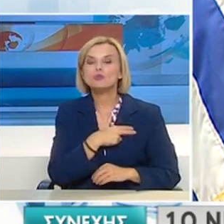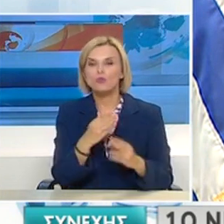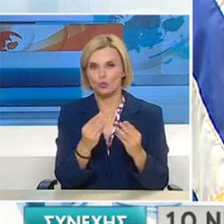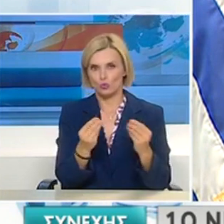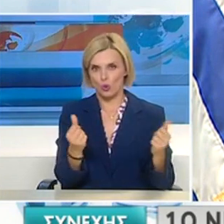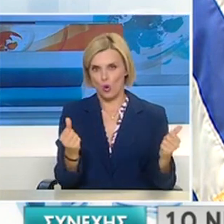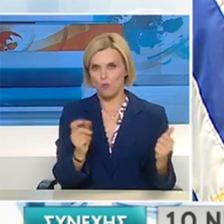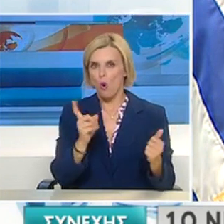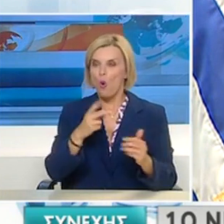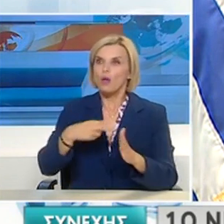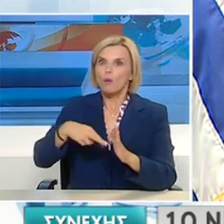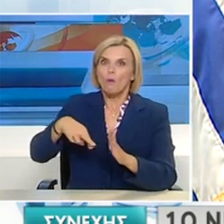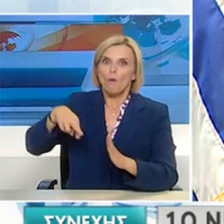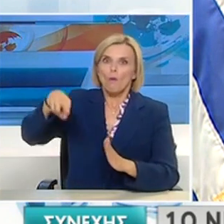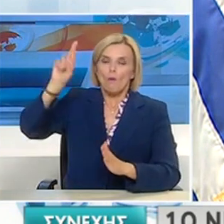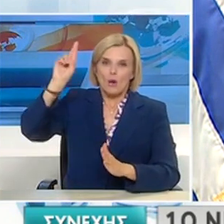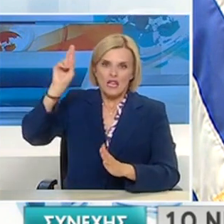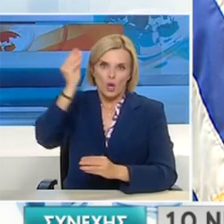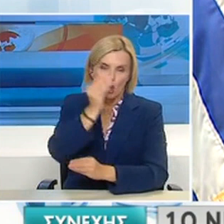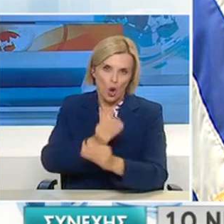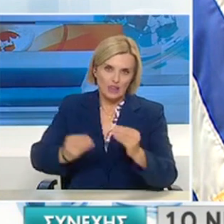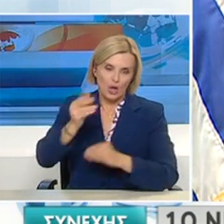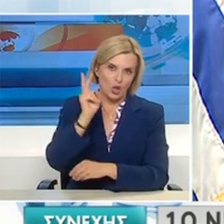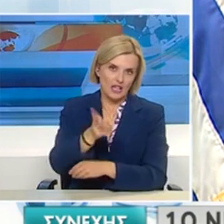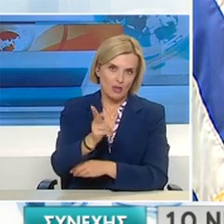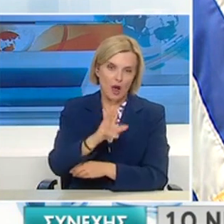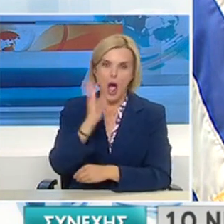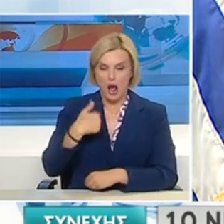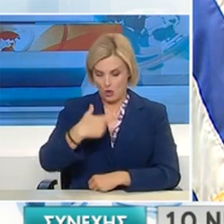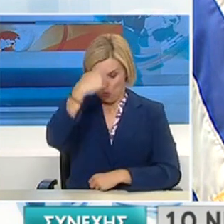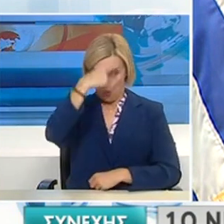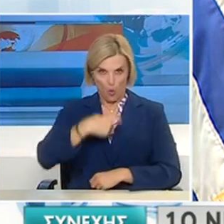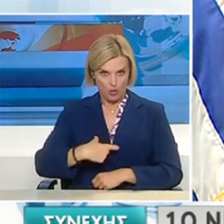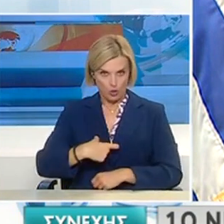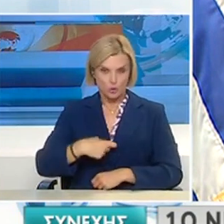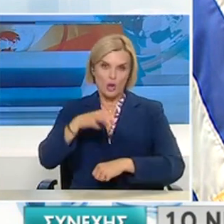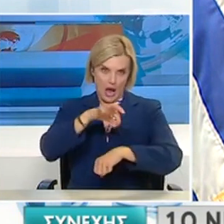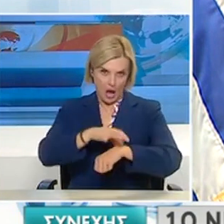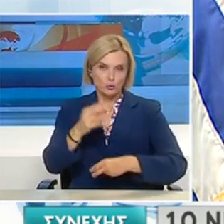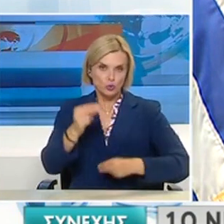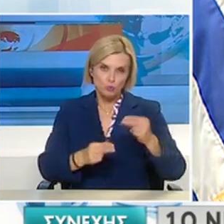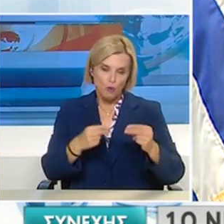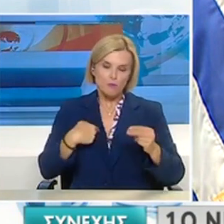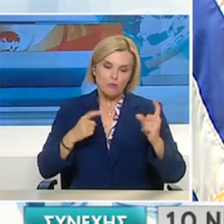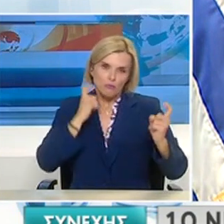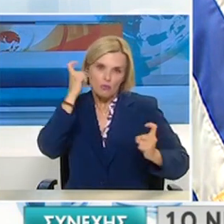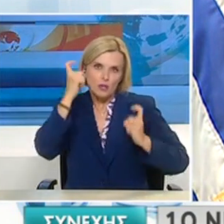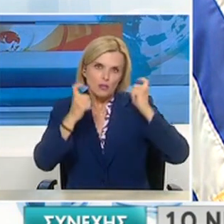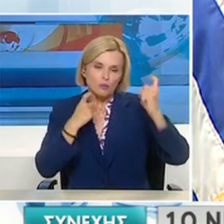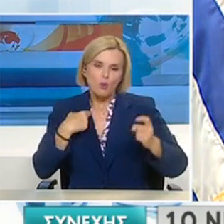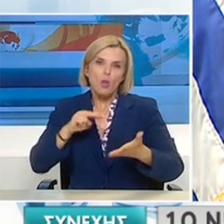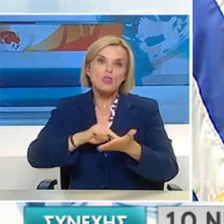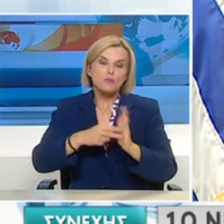αυξήσουμε τον κίνδυνο για μια ευπαθή ομάδα που είναι στο σπίτι. Άρα ναι, αν ήμουν εγώ σε κάποια από αυτές τις ευπαθείς ομάδες, θα